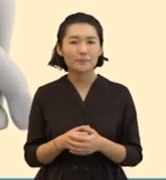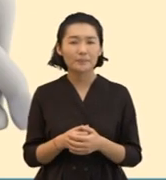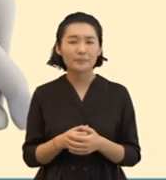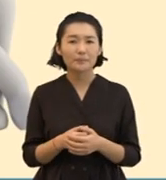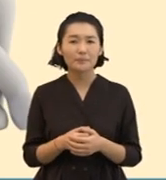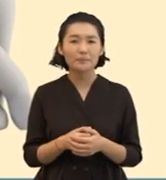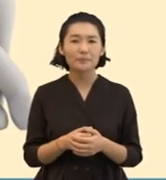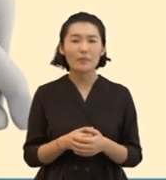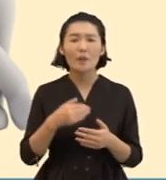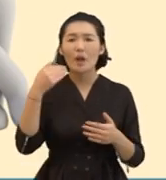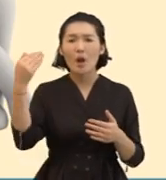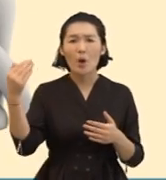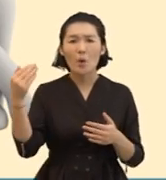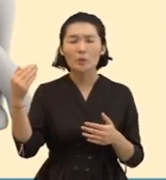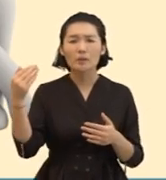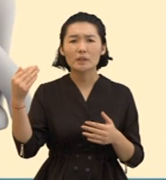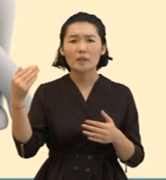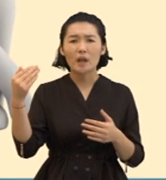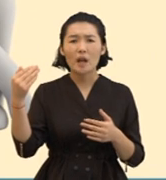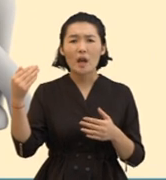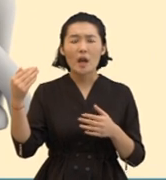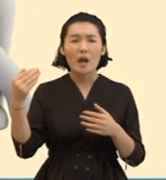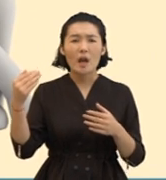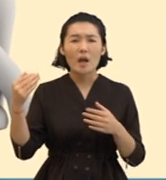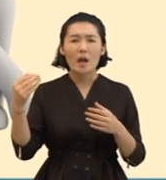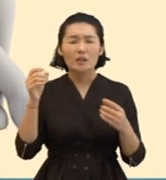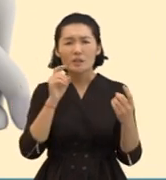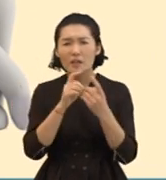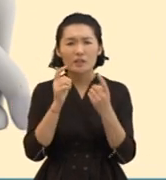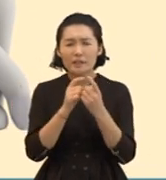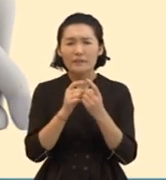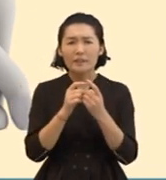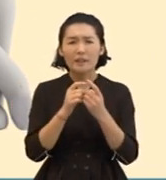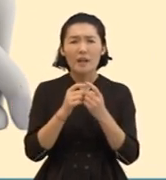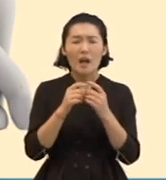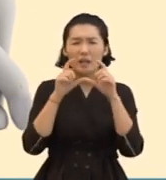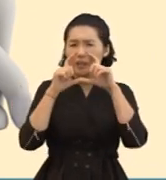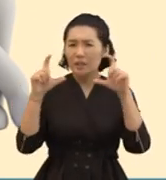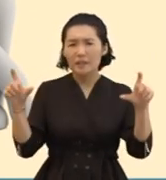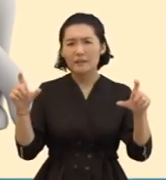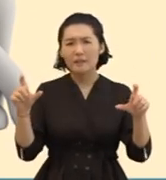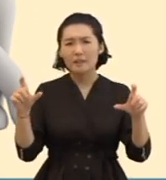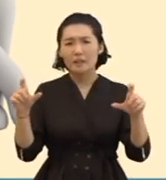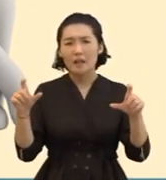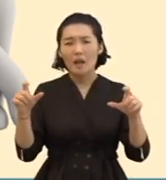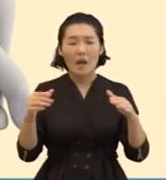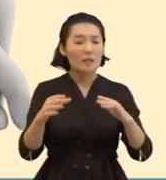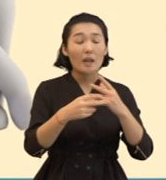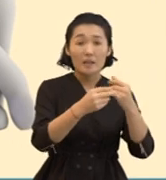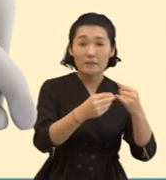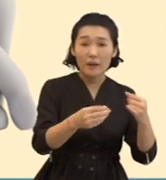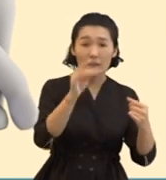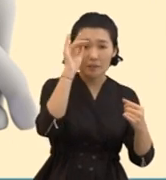он растрепанный драчливый непоседливы крикливый на асфальте под окошком хлеба